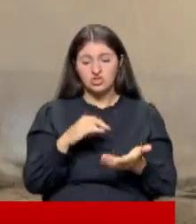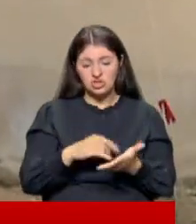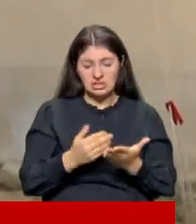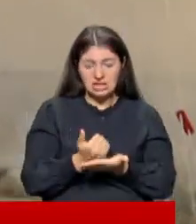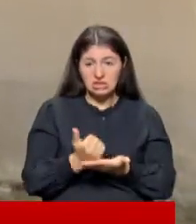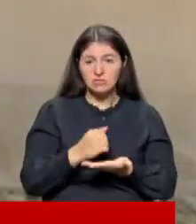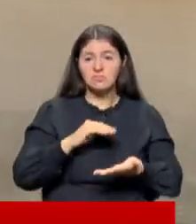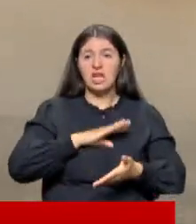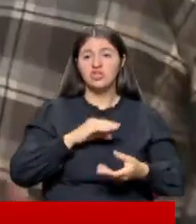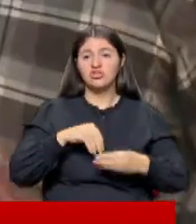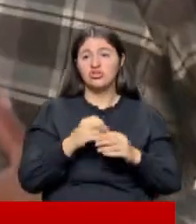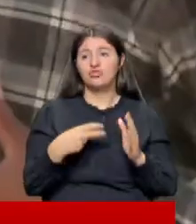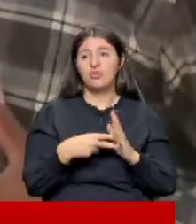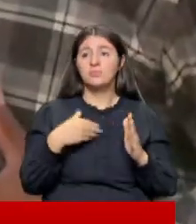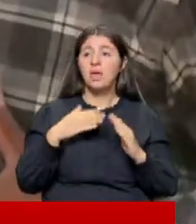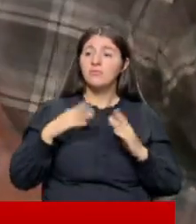derdi kıskacında